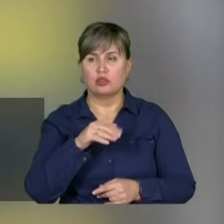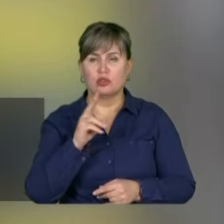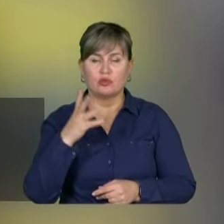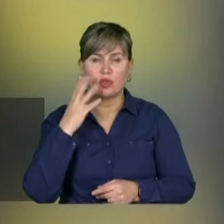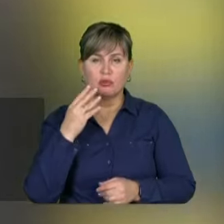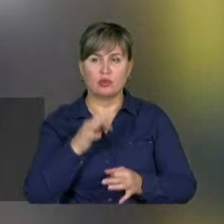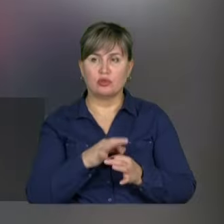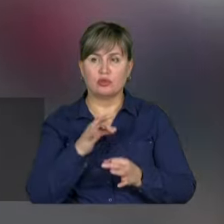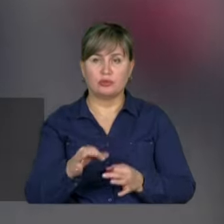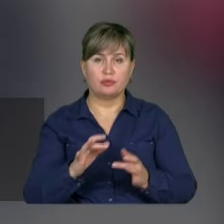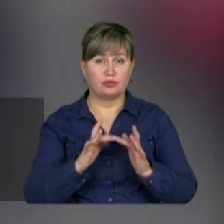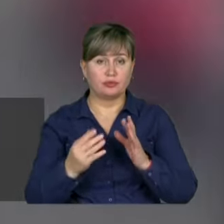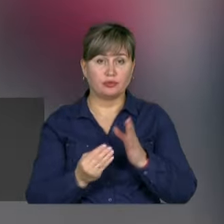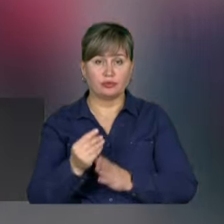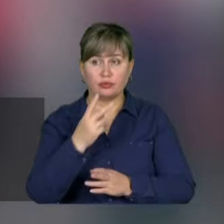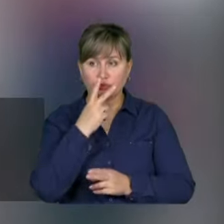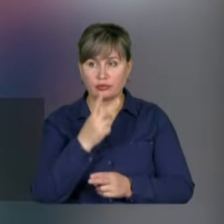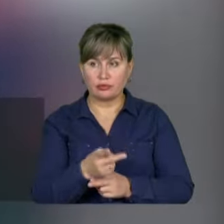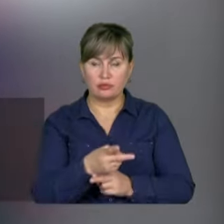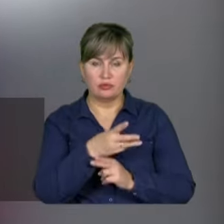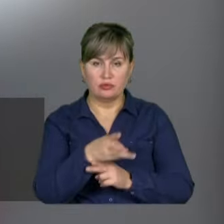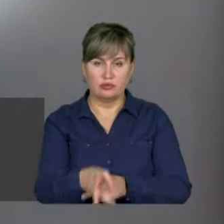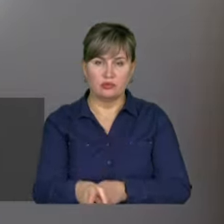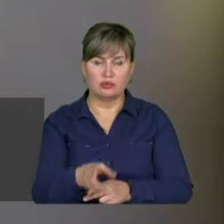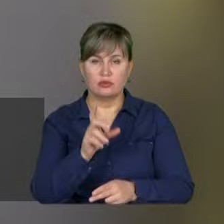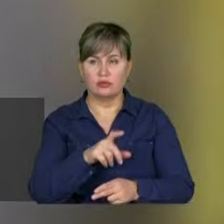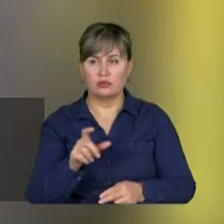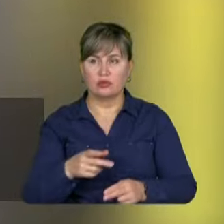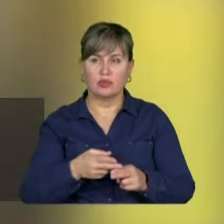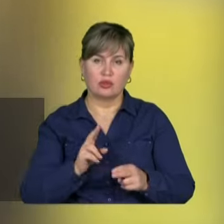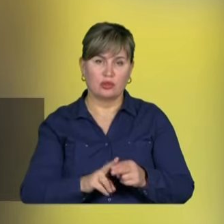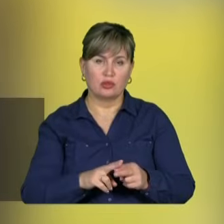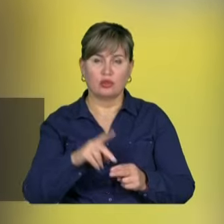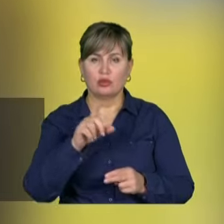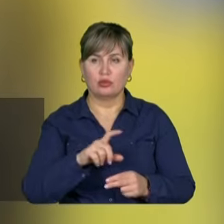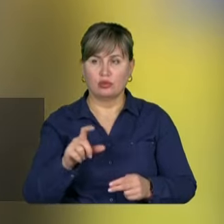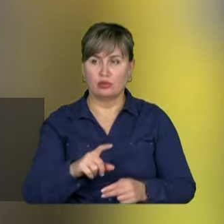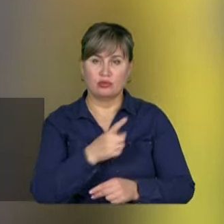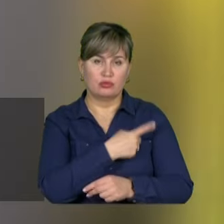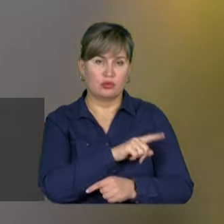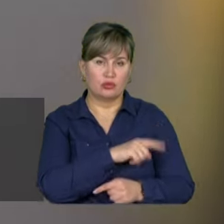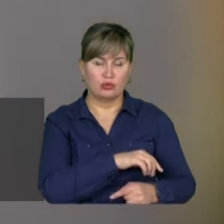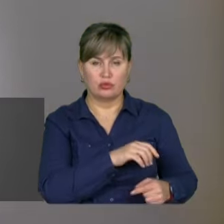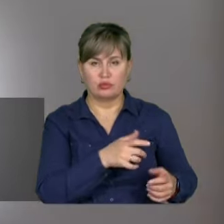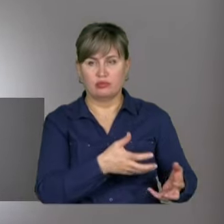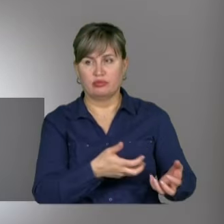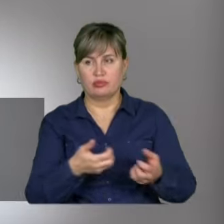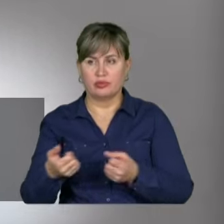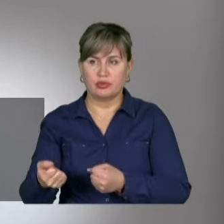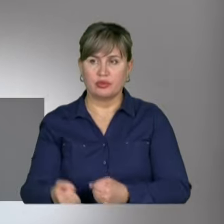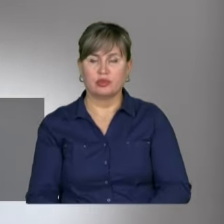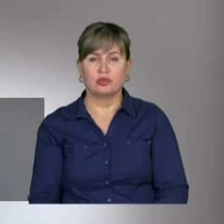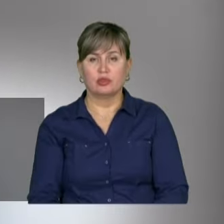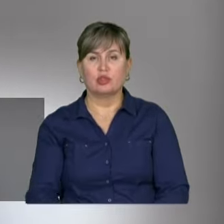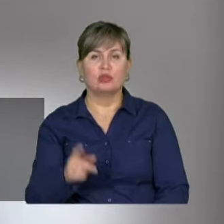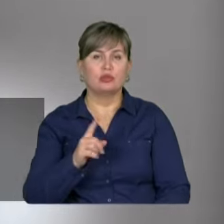Алмалинском районе. В социальных сетях появились жуткие кадры, снятые очевидцами, на которых сотрудники скорой помощи увозят тело погибшей.